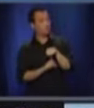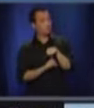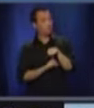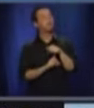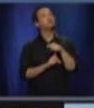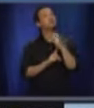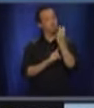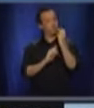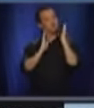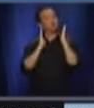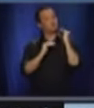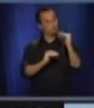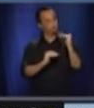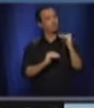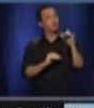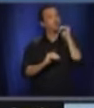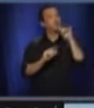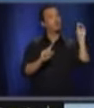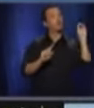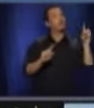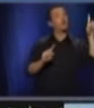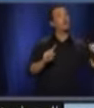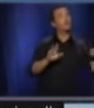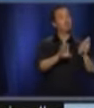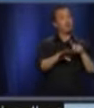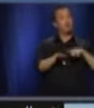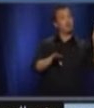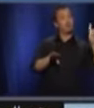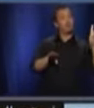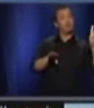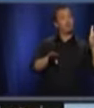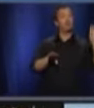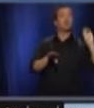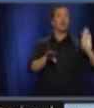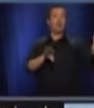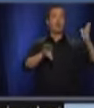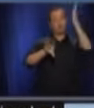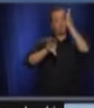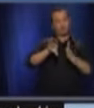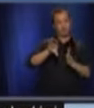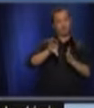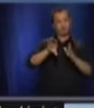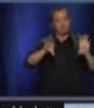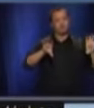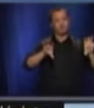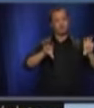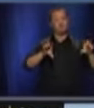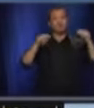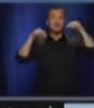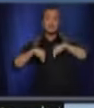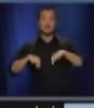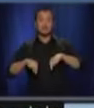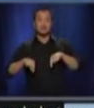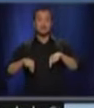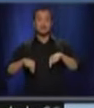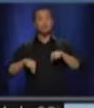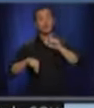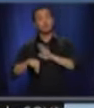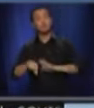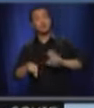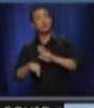bars en Ontario ferment à 1 heure. Fait qu'on est capable d'avoir un environnement là, qui se compare à ce qui se fait en Ontario.